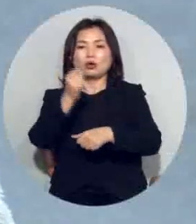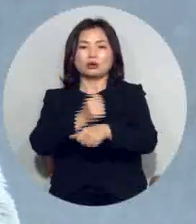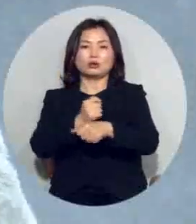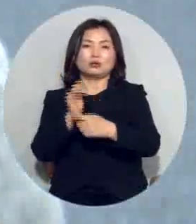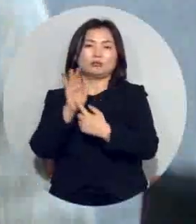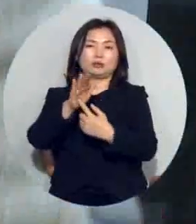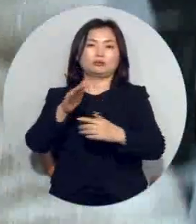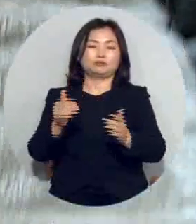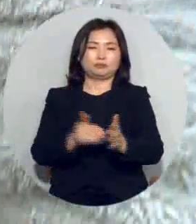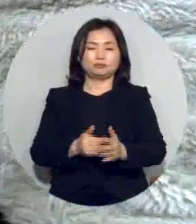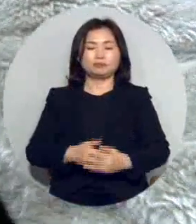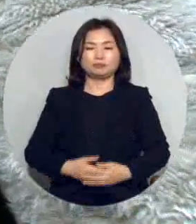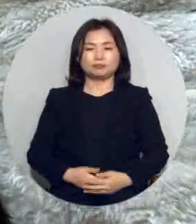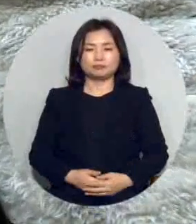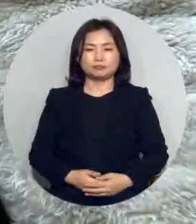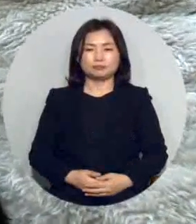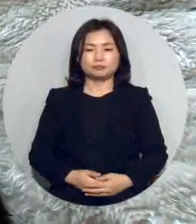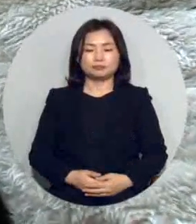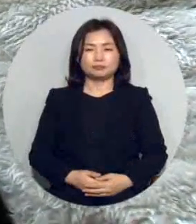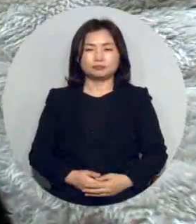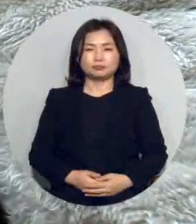밝혔습니다 mbc 뉴스 배연 자입니다